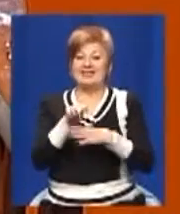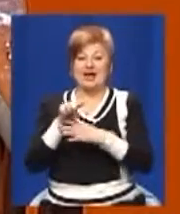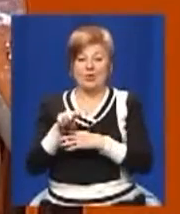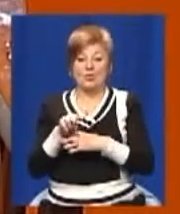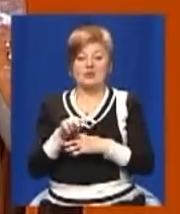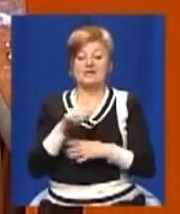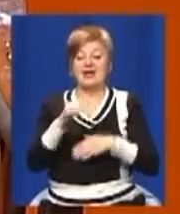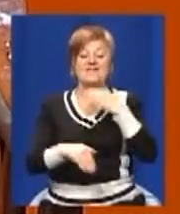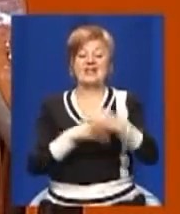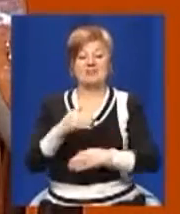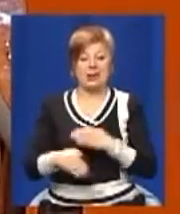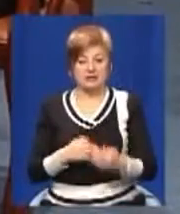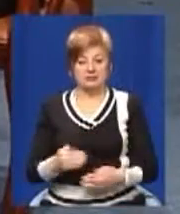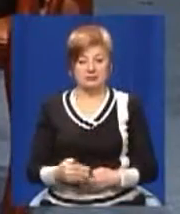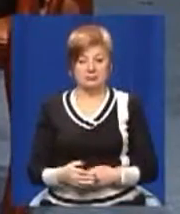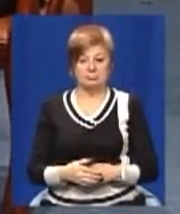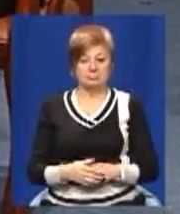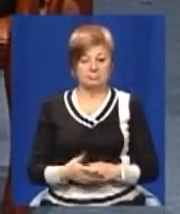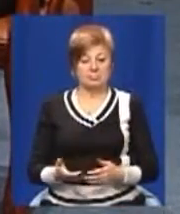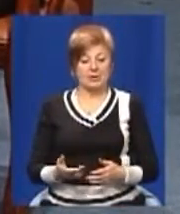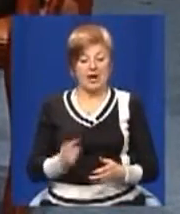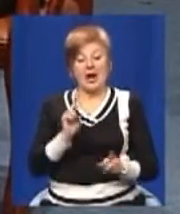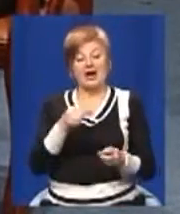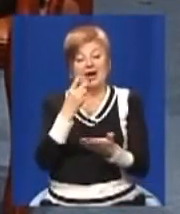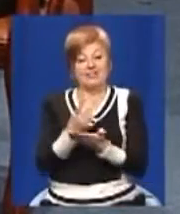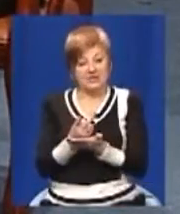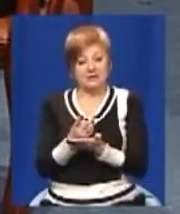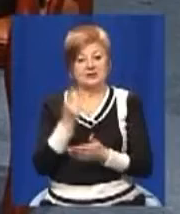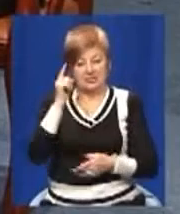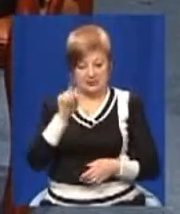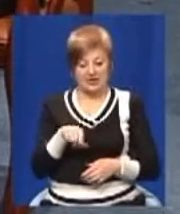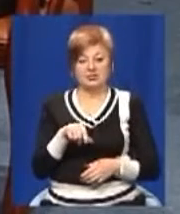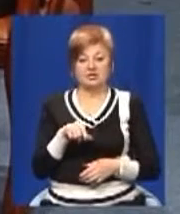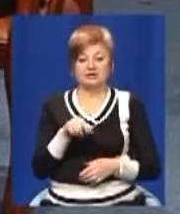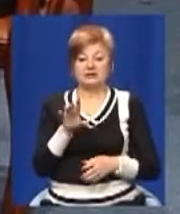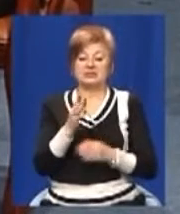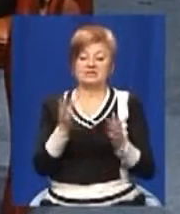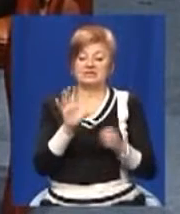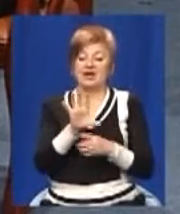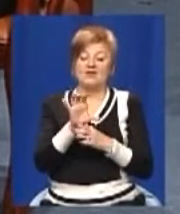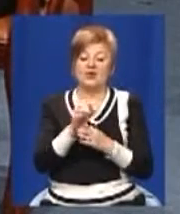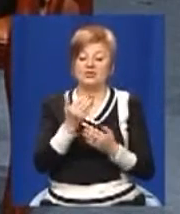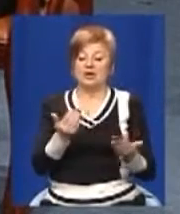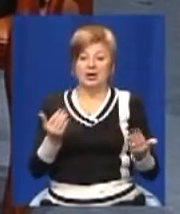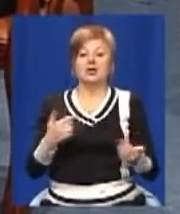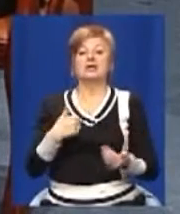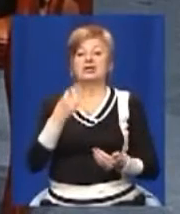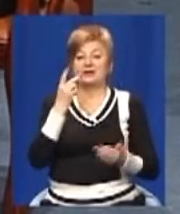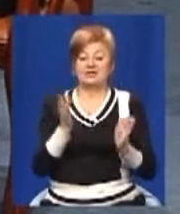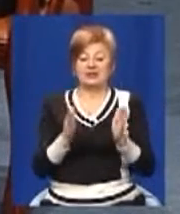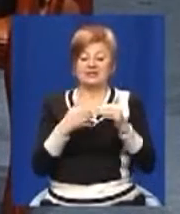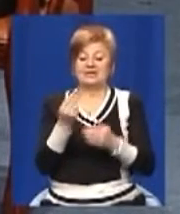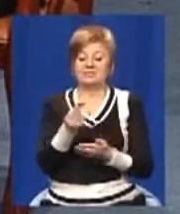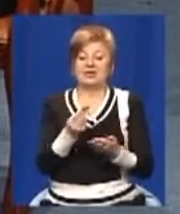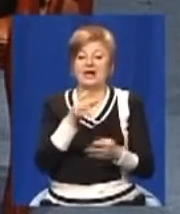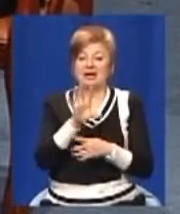на ведмедів. А як виглядає ця тваринка? Ти бачила її колись? На картинці бачила чи вживу? На картинці.